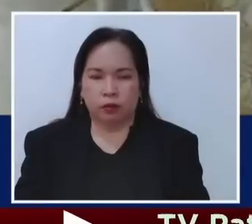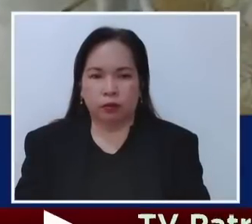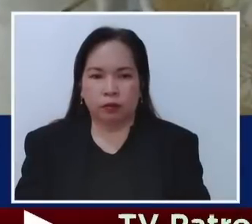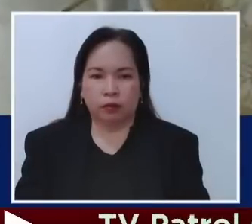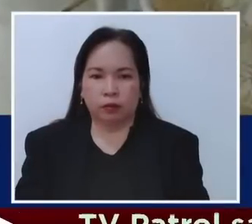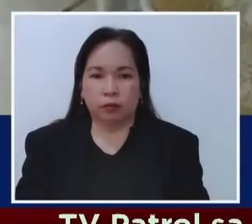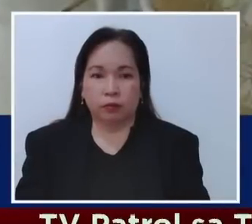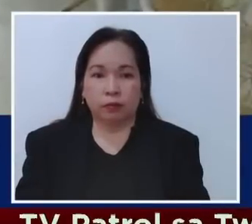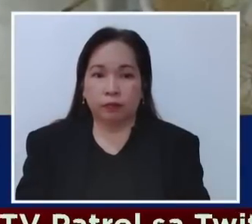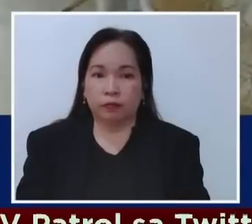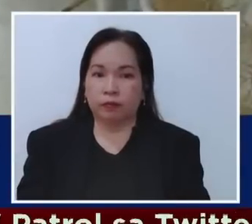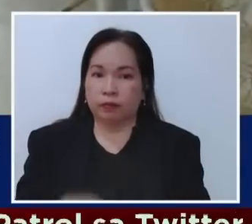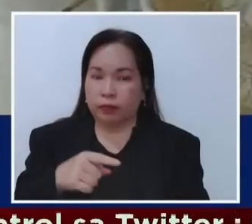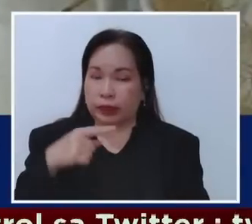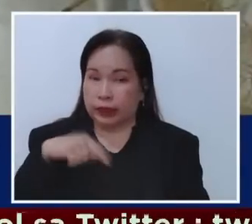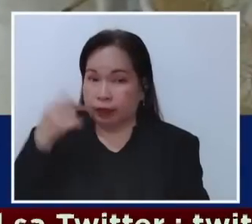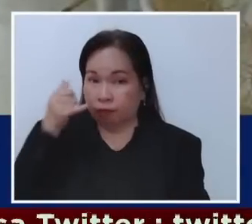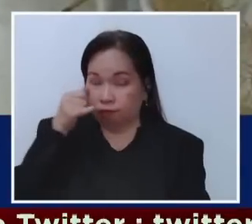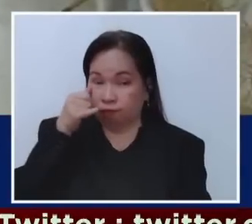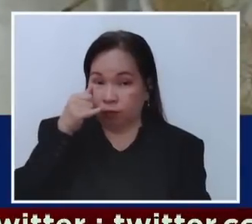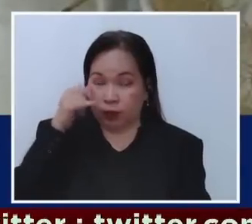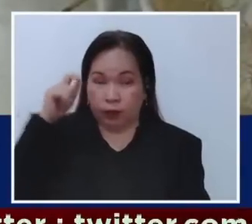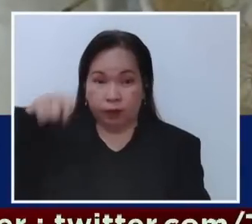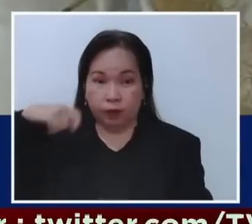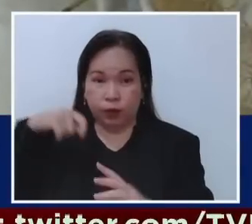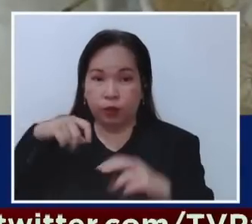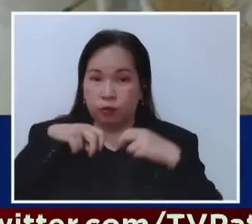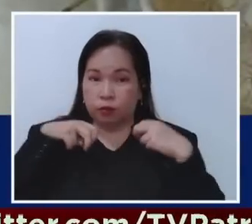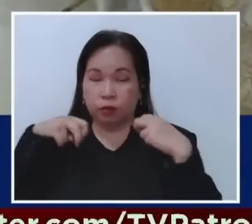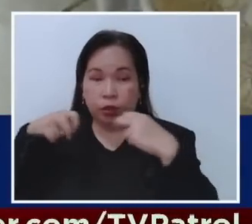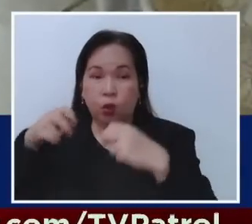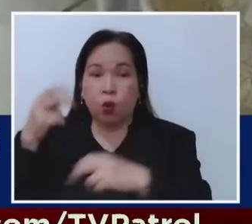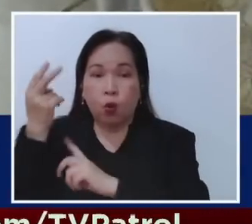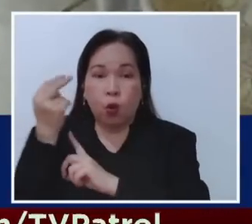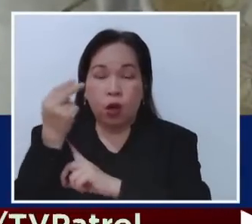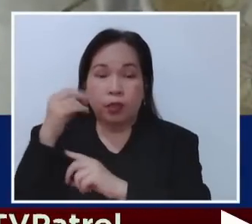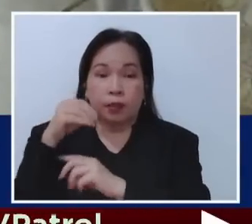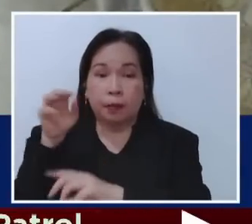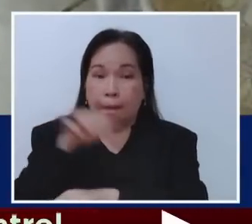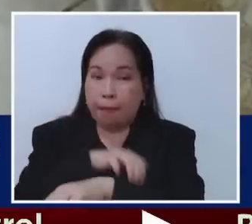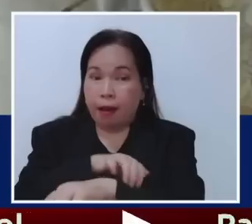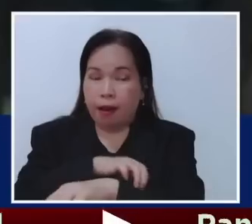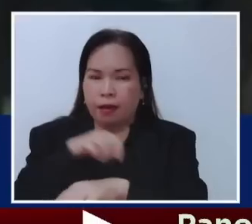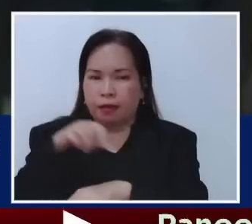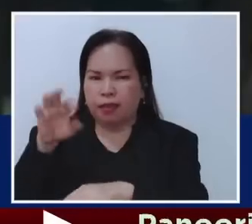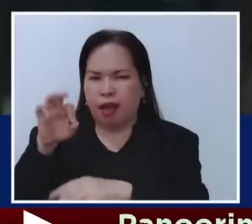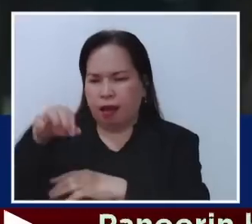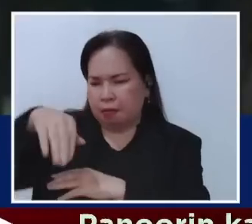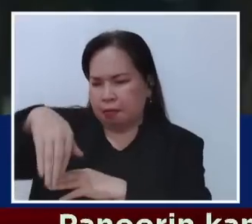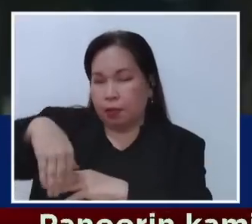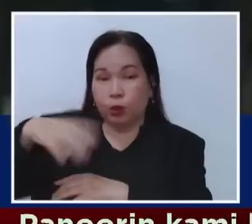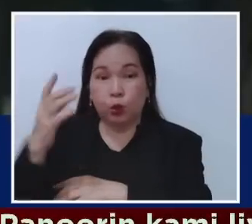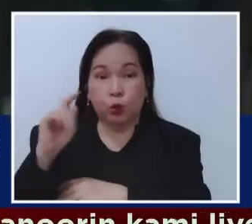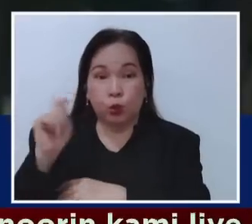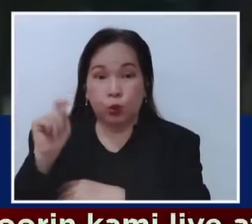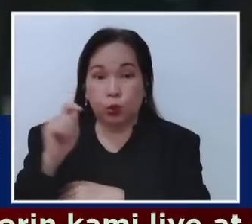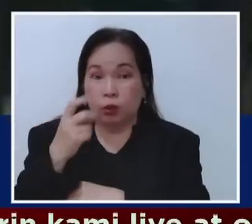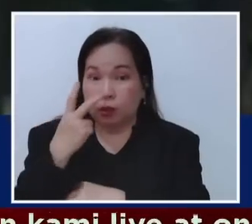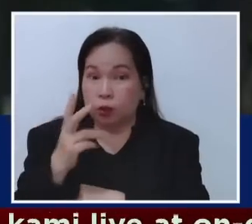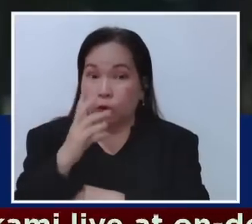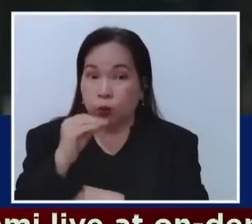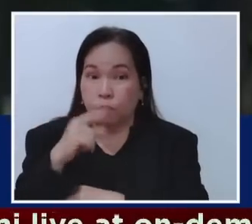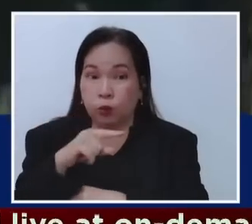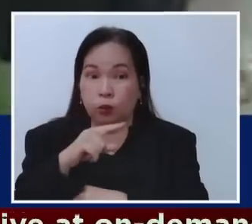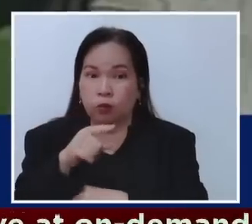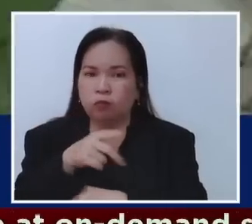Ito ang CCTV video ng buffet dinner sa hotel sa Makati pasado alas 9 ng gabi ng Martes. Kita sa video ang drug suspect